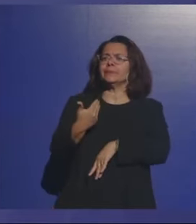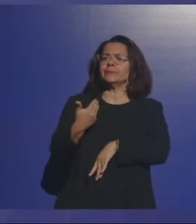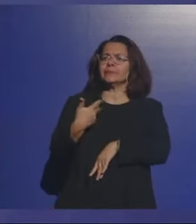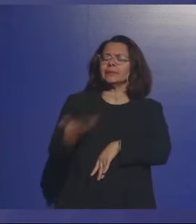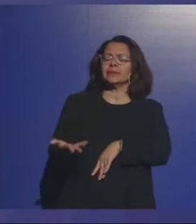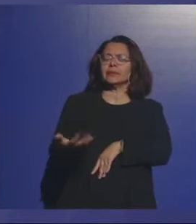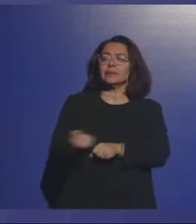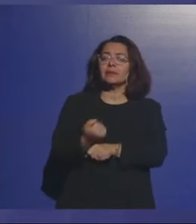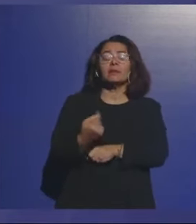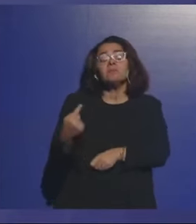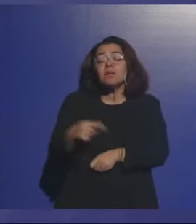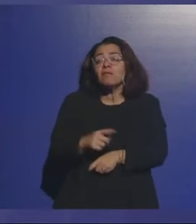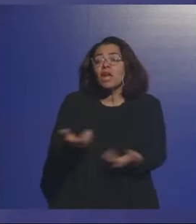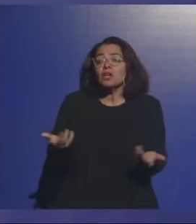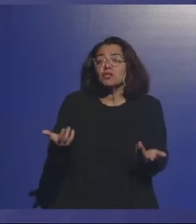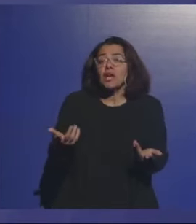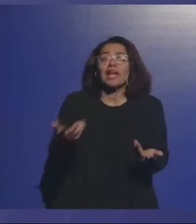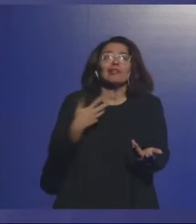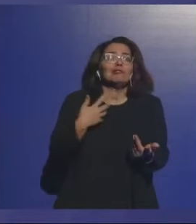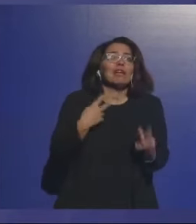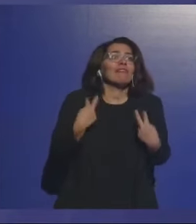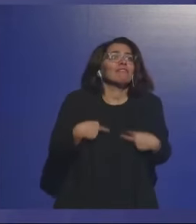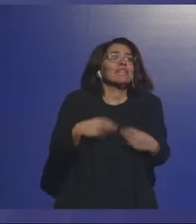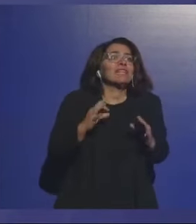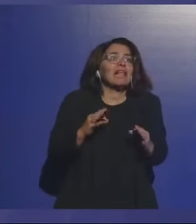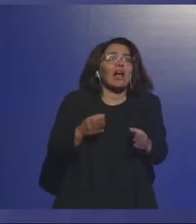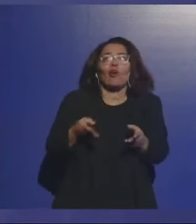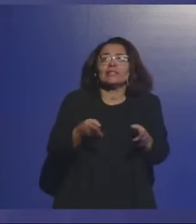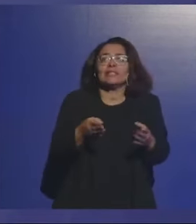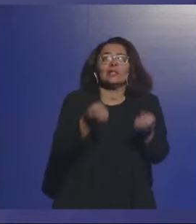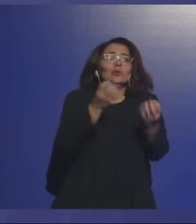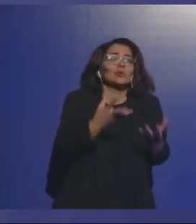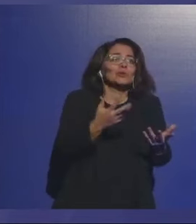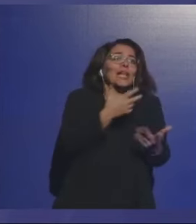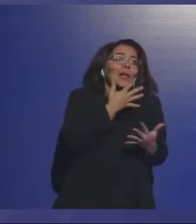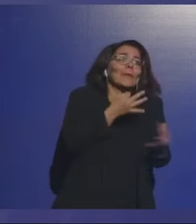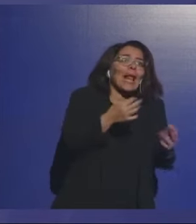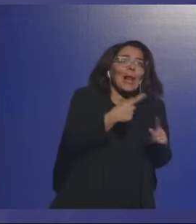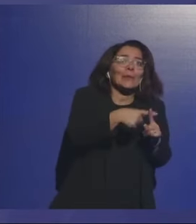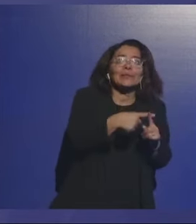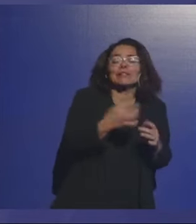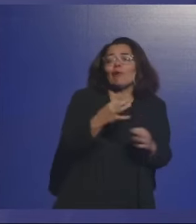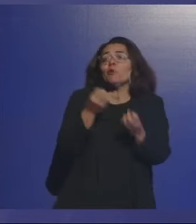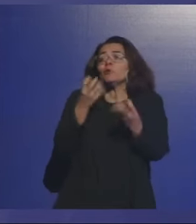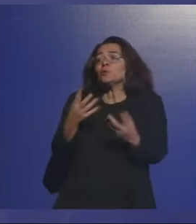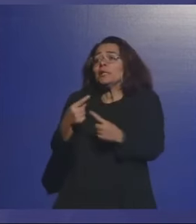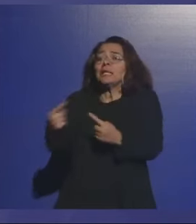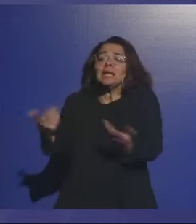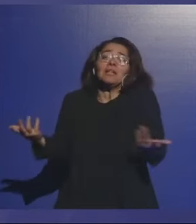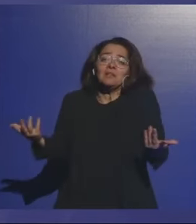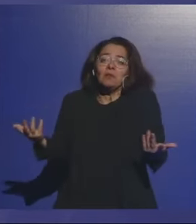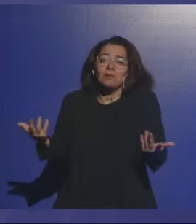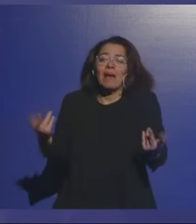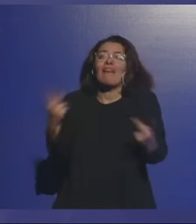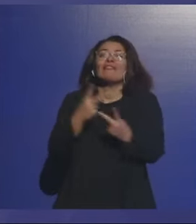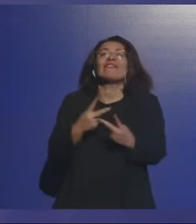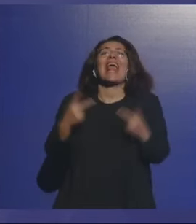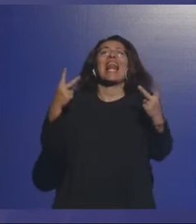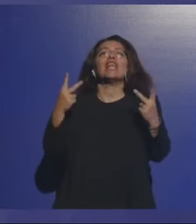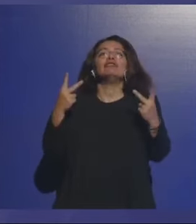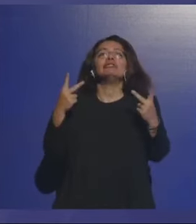In realtà nella vita Esistono cose piacevoli e cose spiacevoli ma la felicità fondamentalmente dipende da